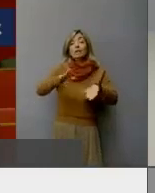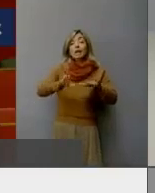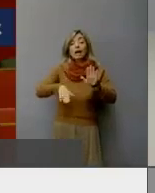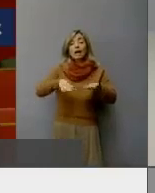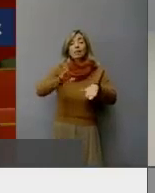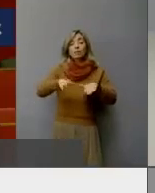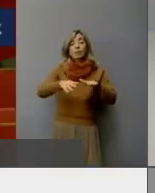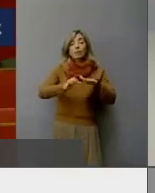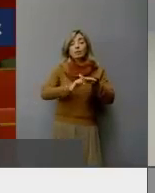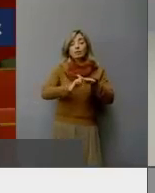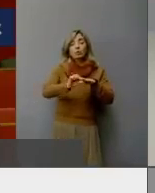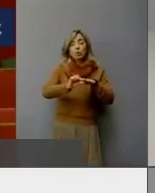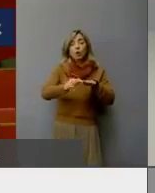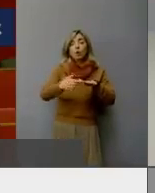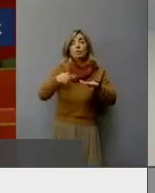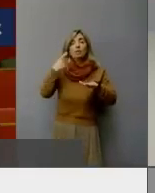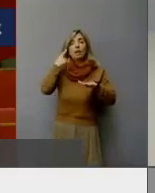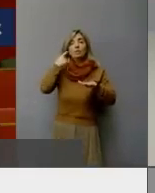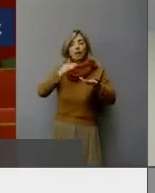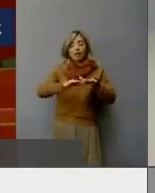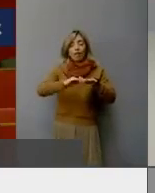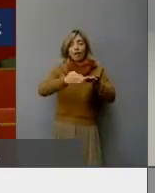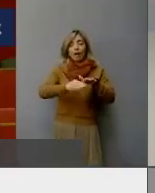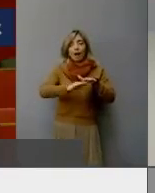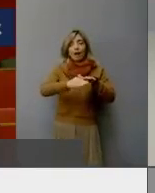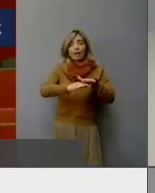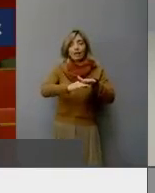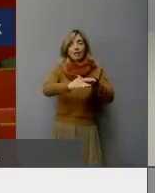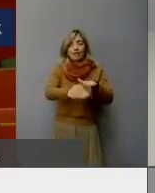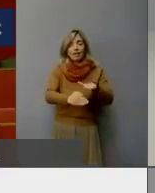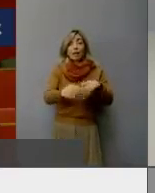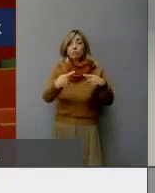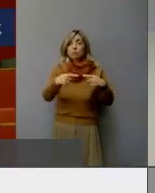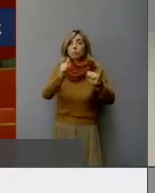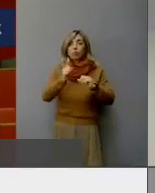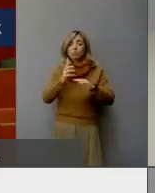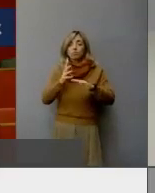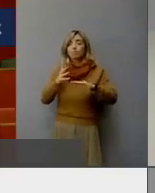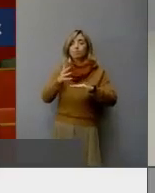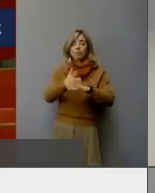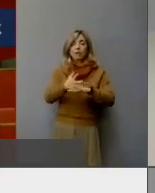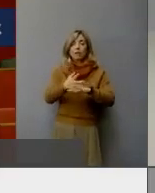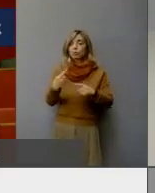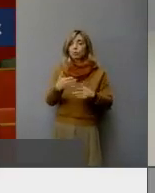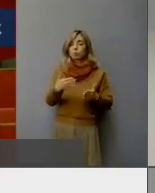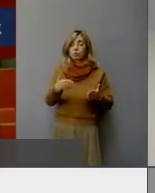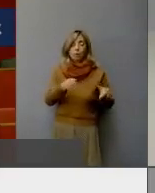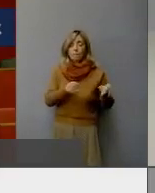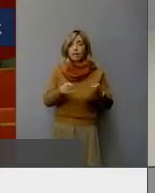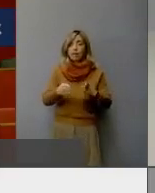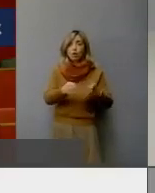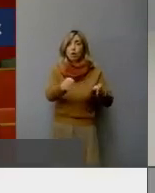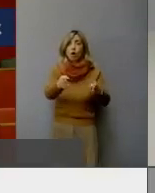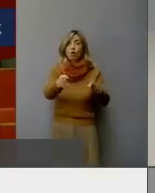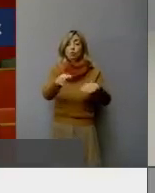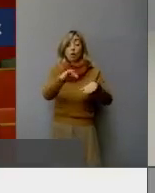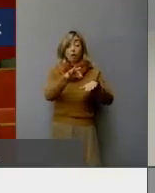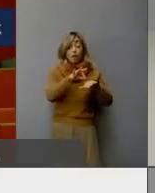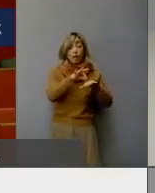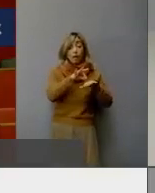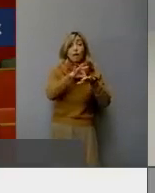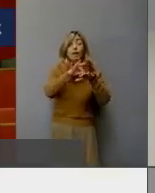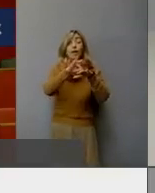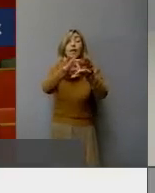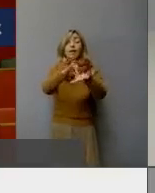questi rilievi in questa queste piastrelle e possono individuare il percorso che li può accompagnare